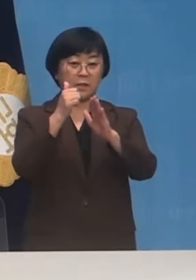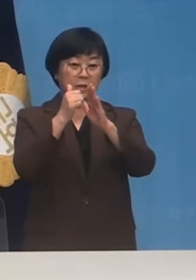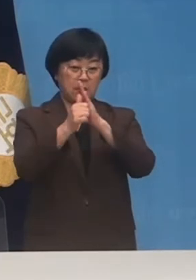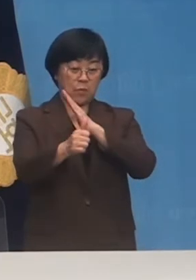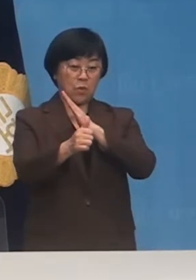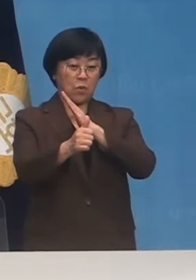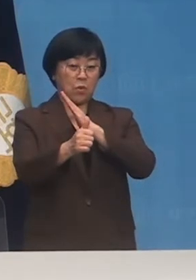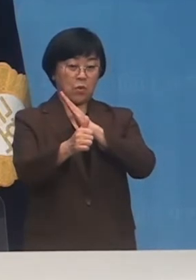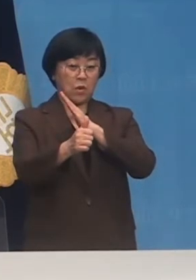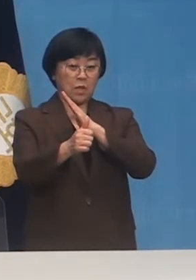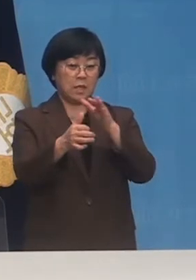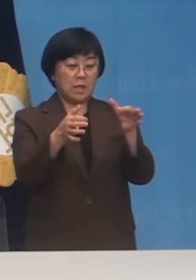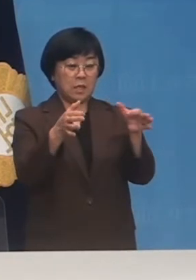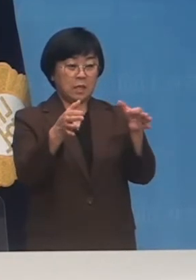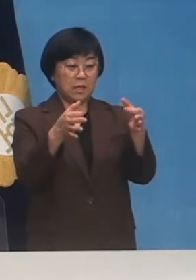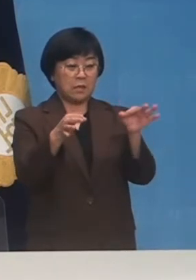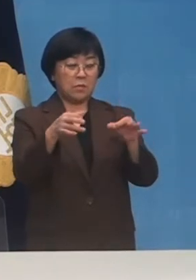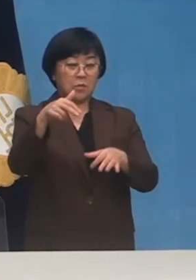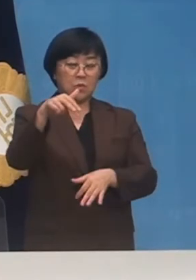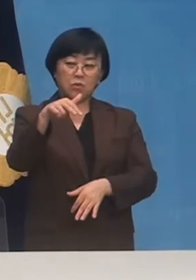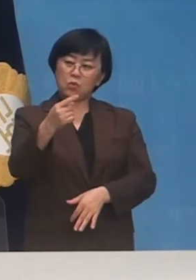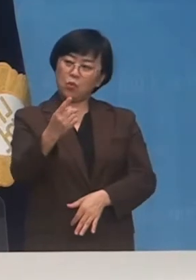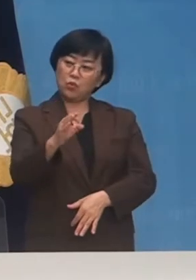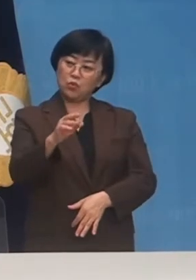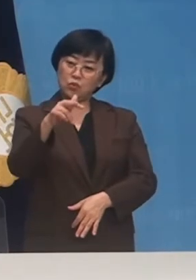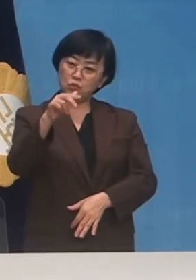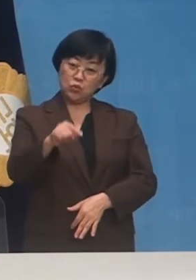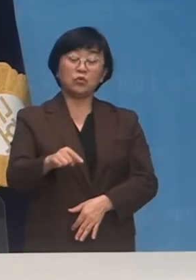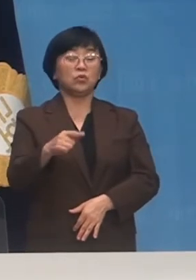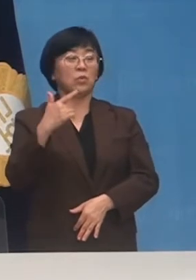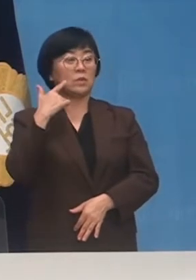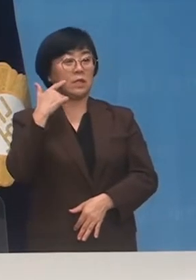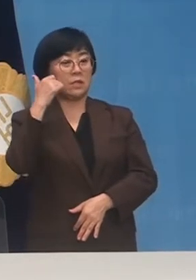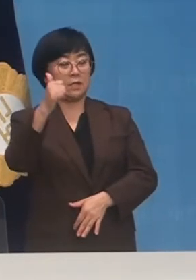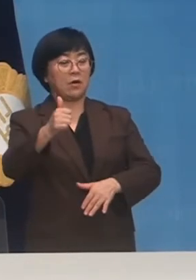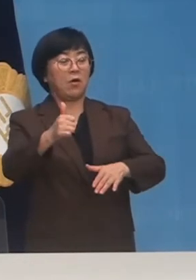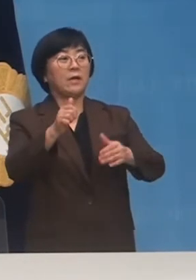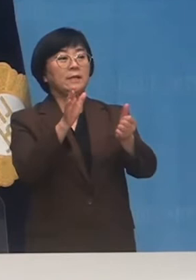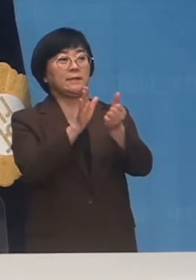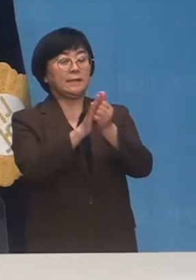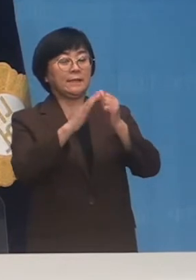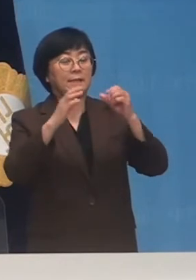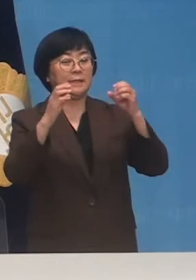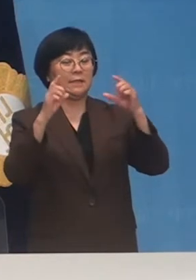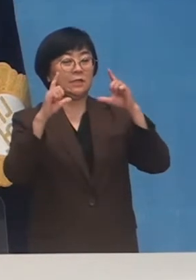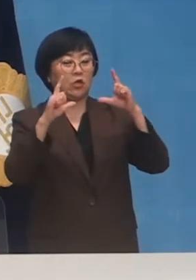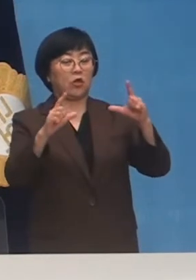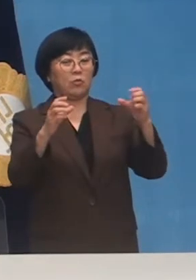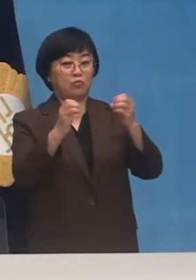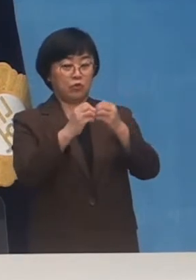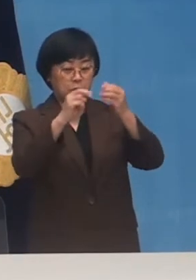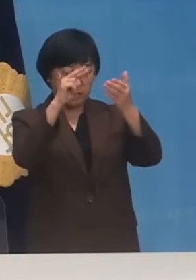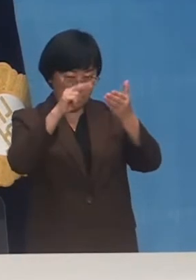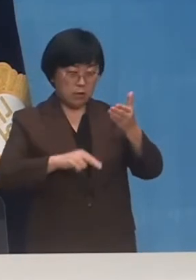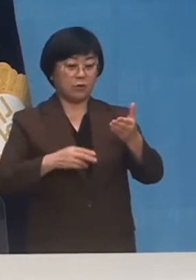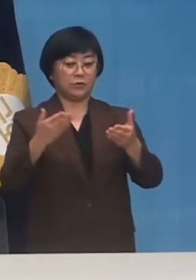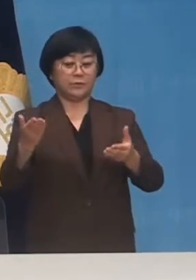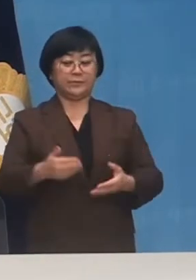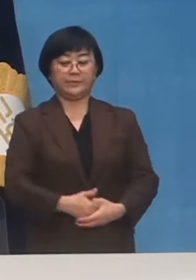대표해서 김종주 목사님께서 지지 선언문을 낭독해 주시겠습니다.